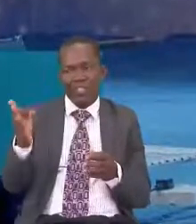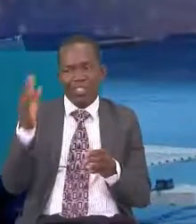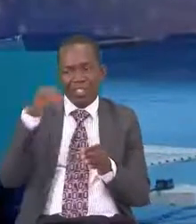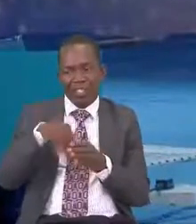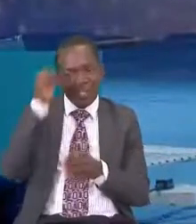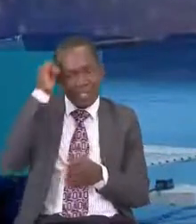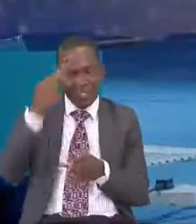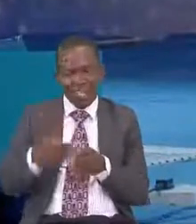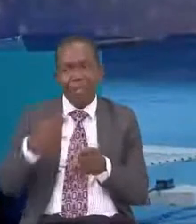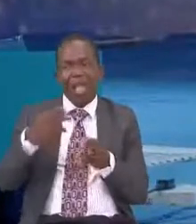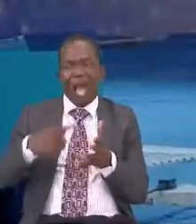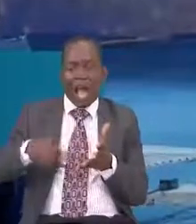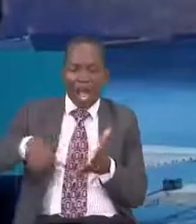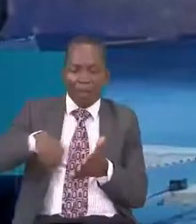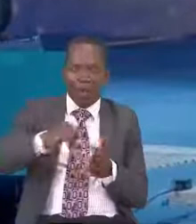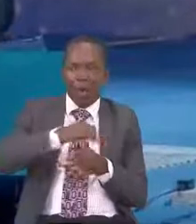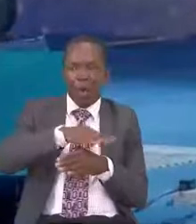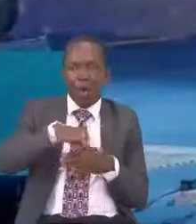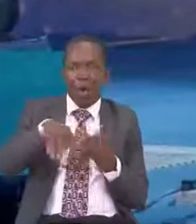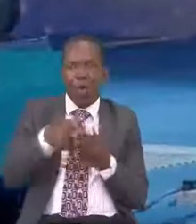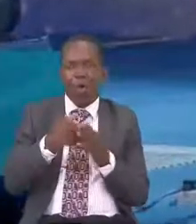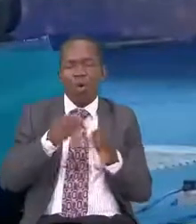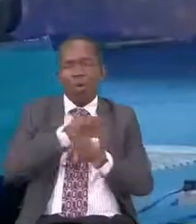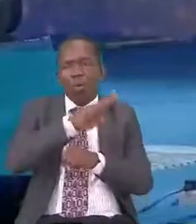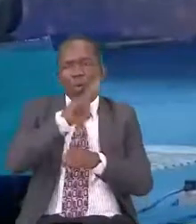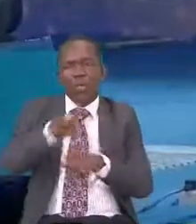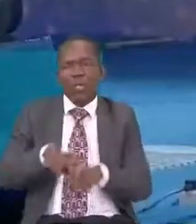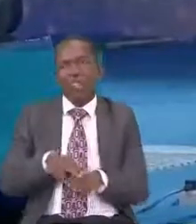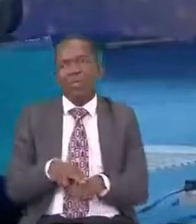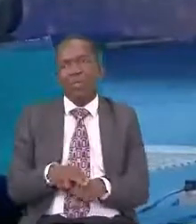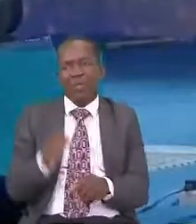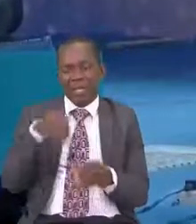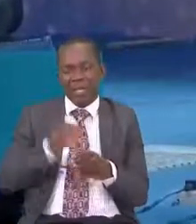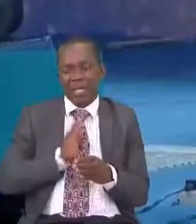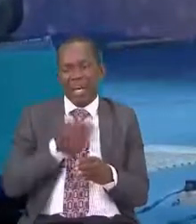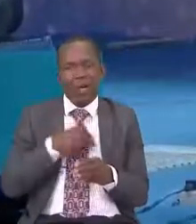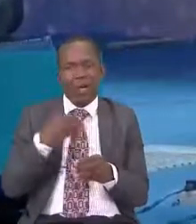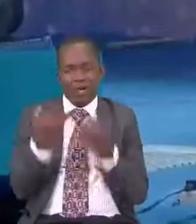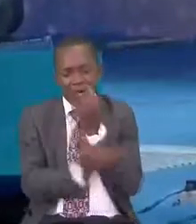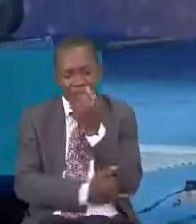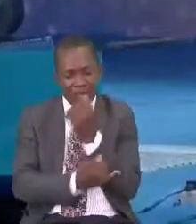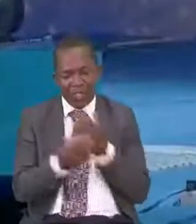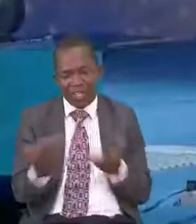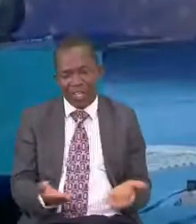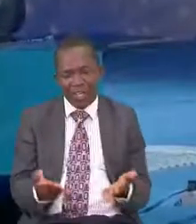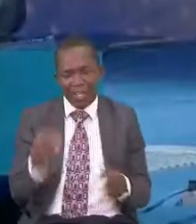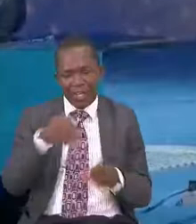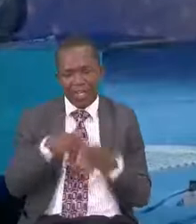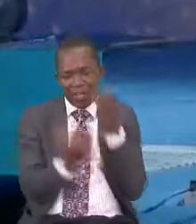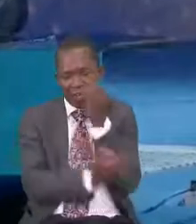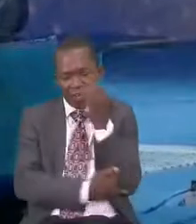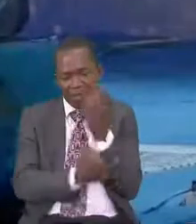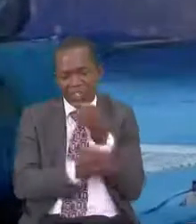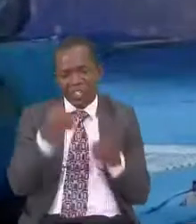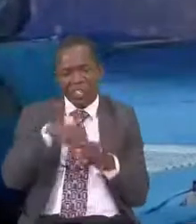nations. Dans notre nation ici, les nations environnantes, les nations d'Afrique, dans les